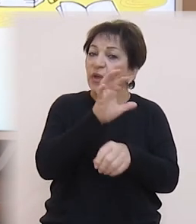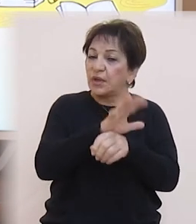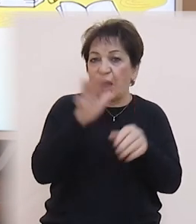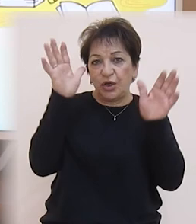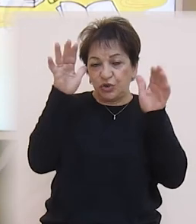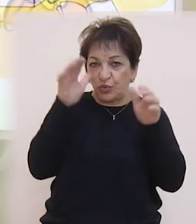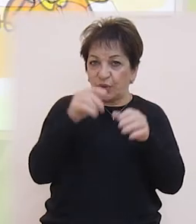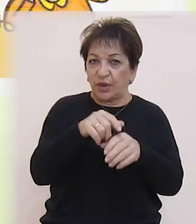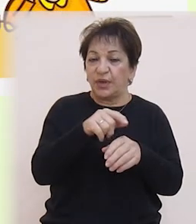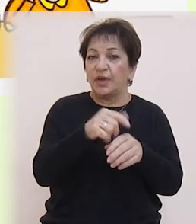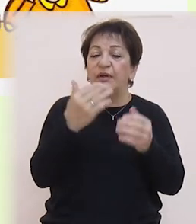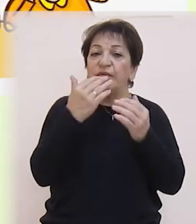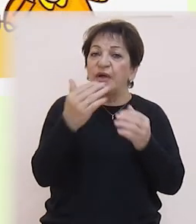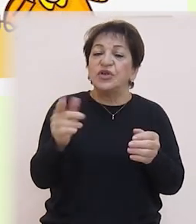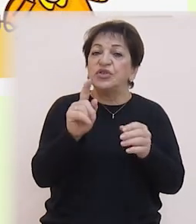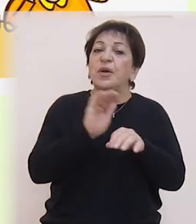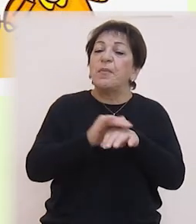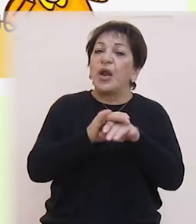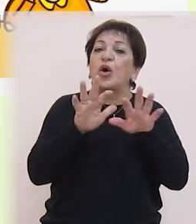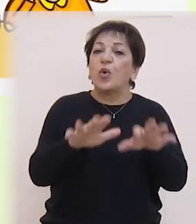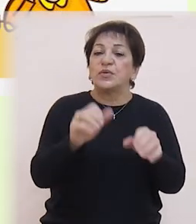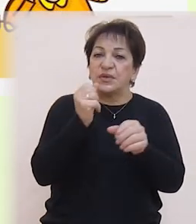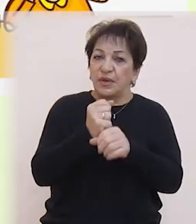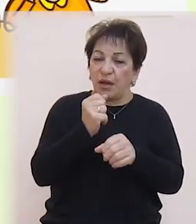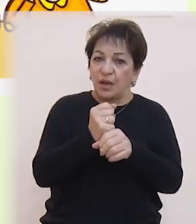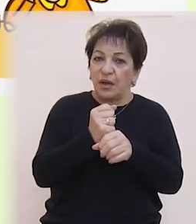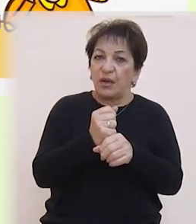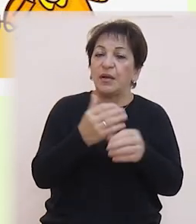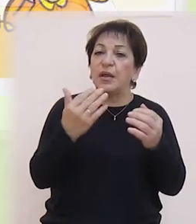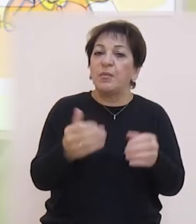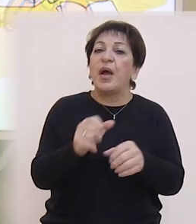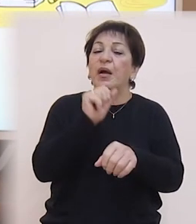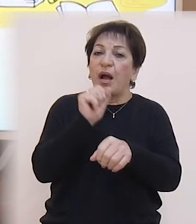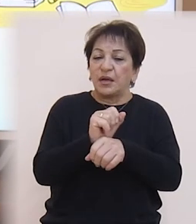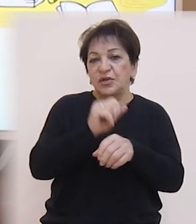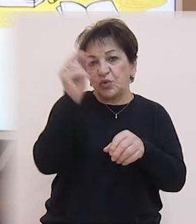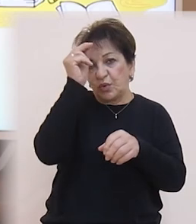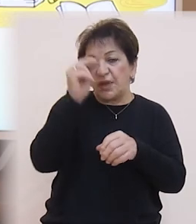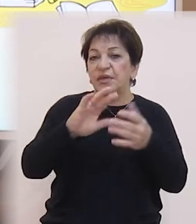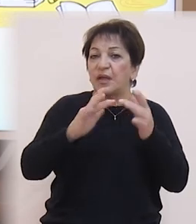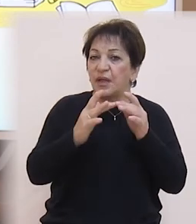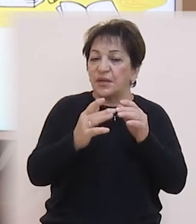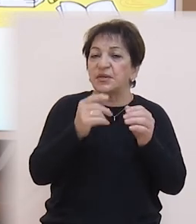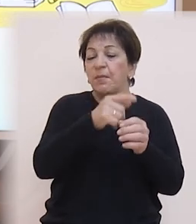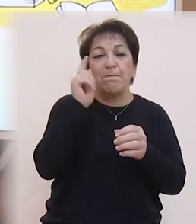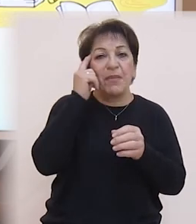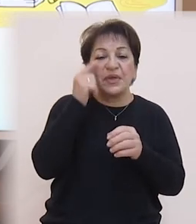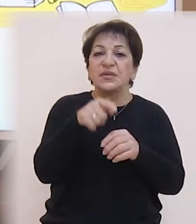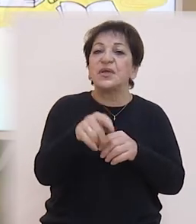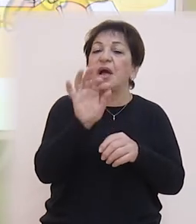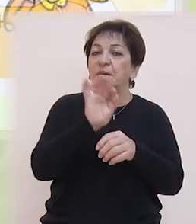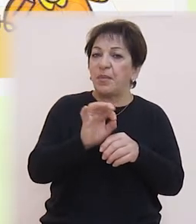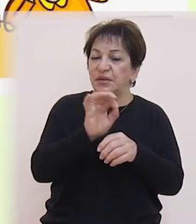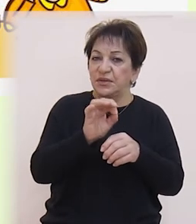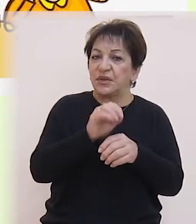իշուկին։ Վերջերս ինչ բարի գործ ես կատարել։ Հիմա կանգնեցրու տեսադասը եւ մի քանի րոպե մտածիր